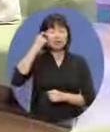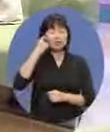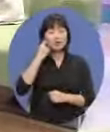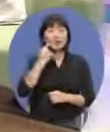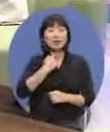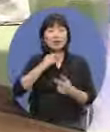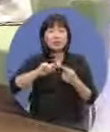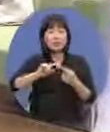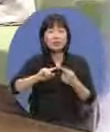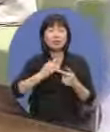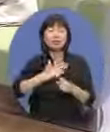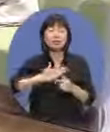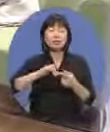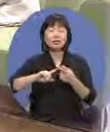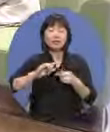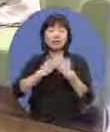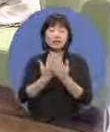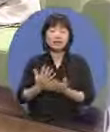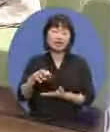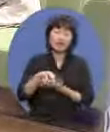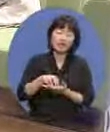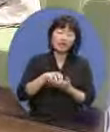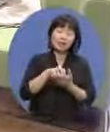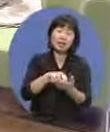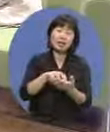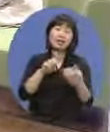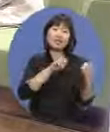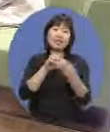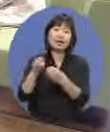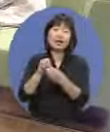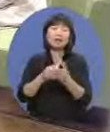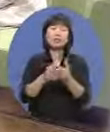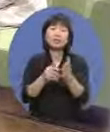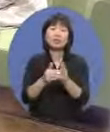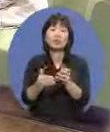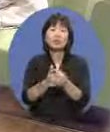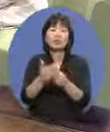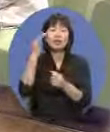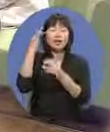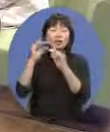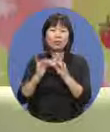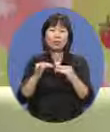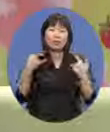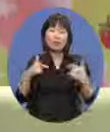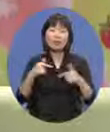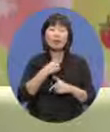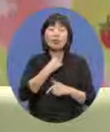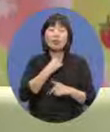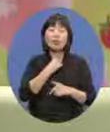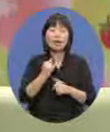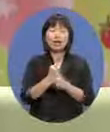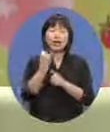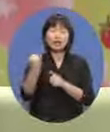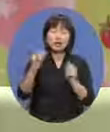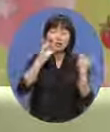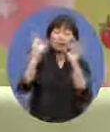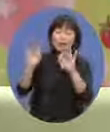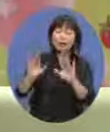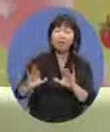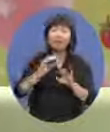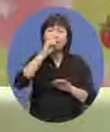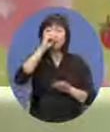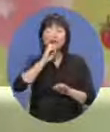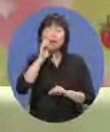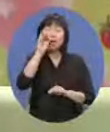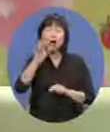느꼈던 어떤 그런 것들을 담아서 얘기를 하는 대화를 시도하니까 그 공감을 늘 항상 원했던 아내분은 그냥